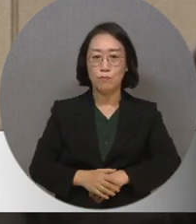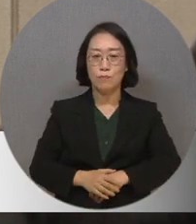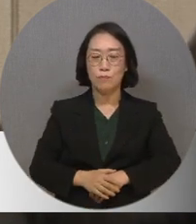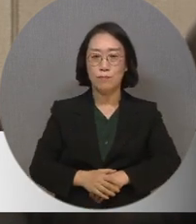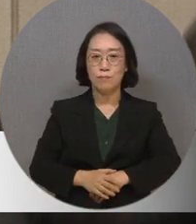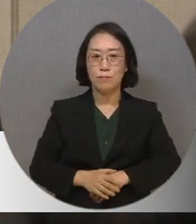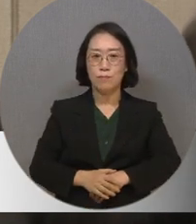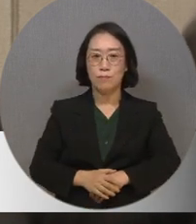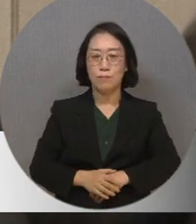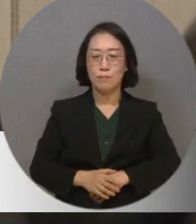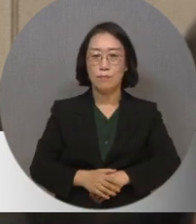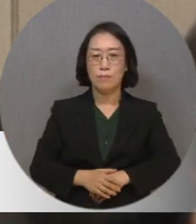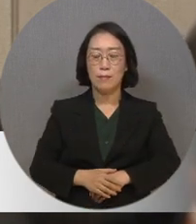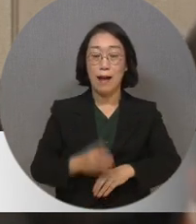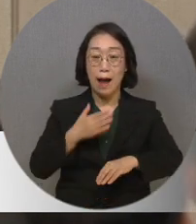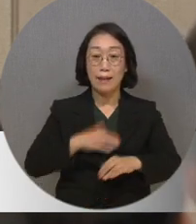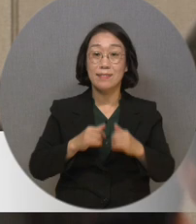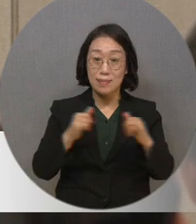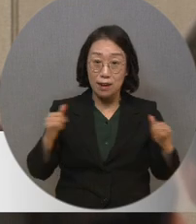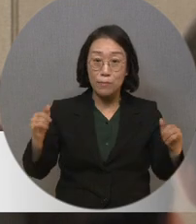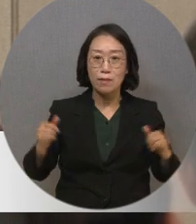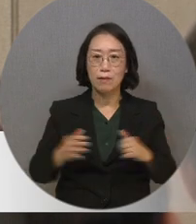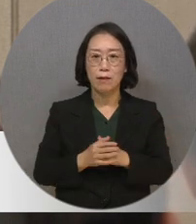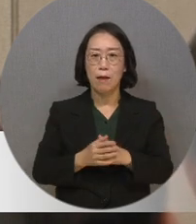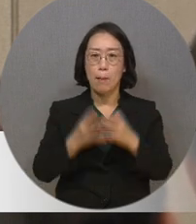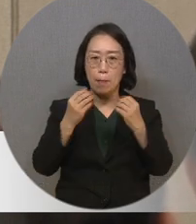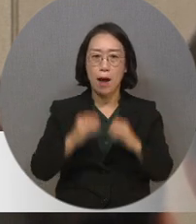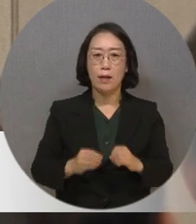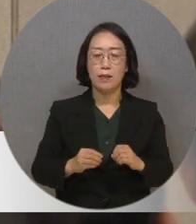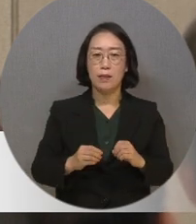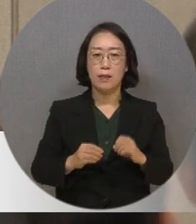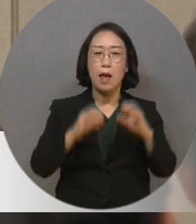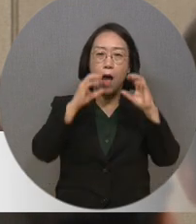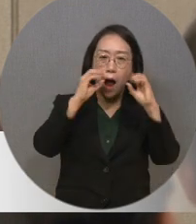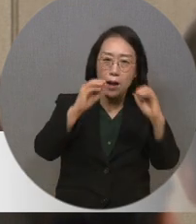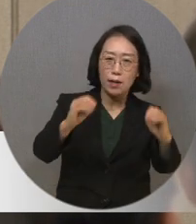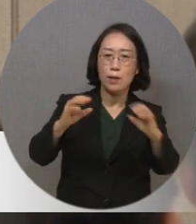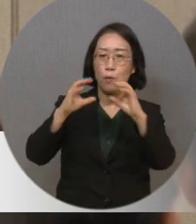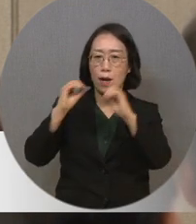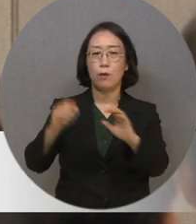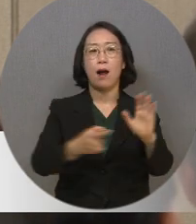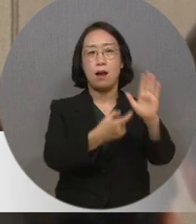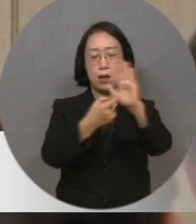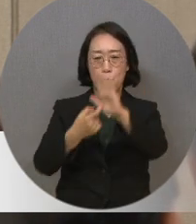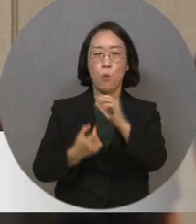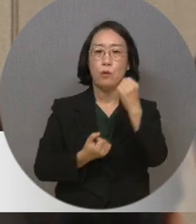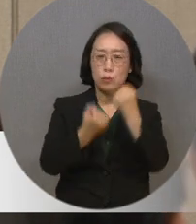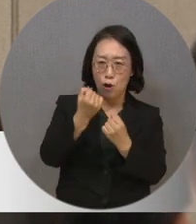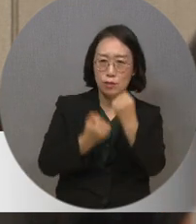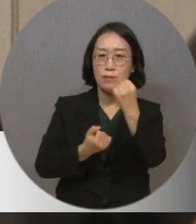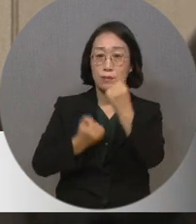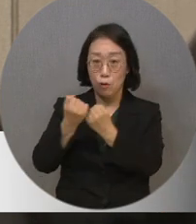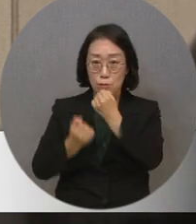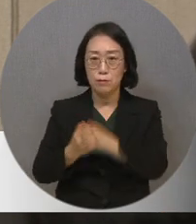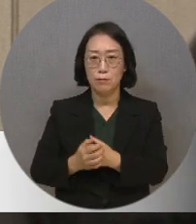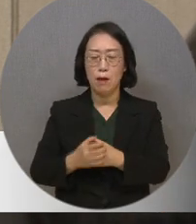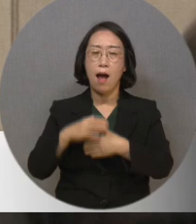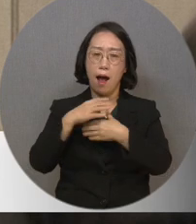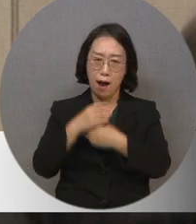논리를 주위에 많이 보급하고 또 필요한 설득도 해서